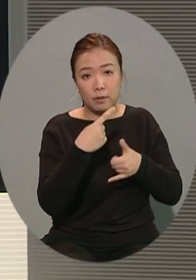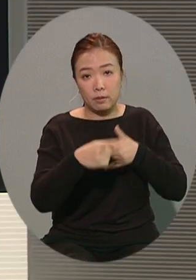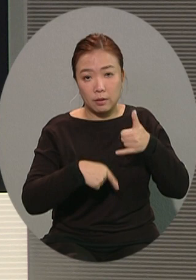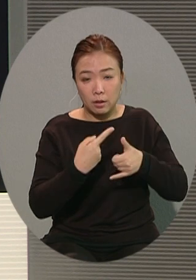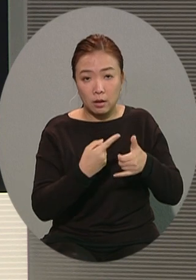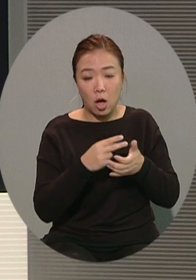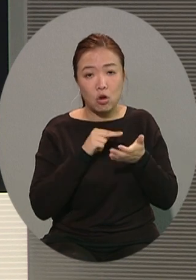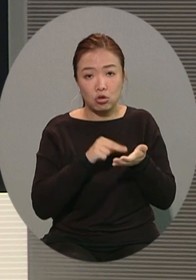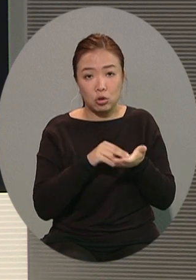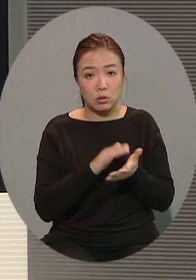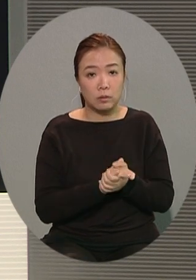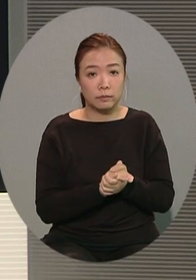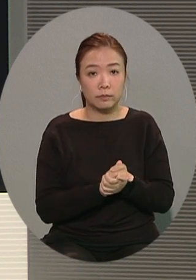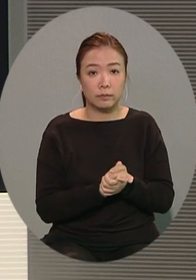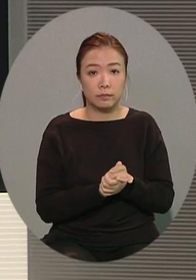喺